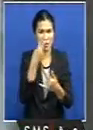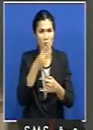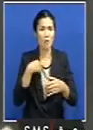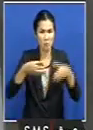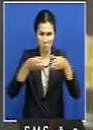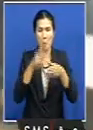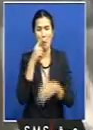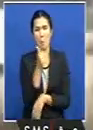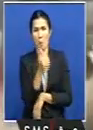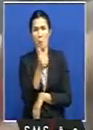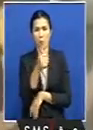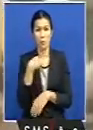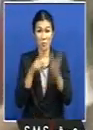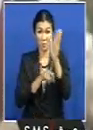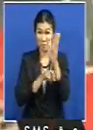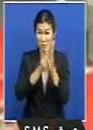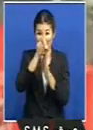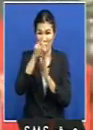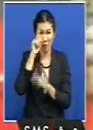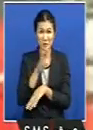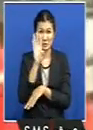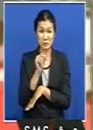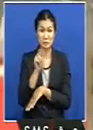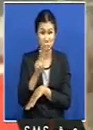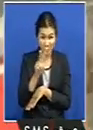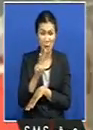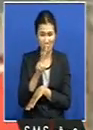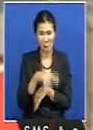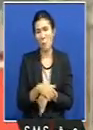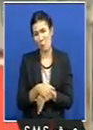พิมายสู้จริงๆอุณหภูมิร้อนถึง 42องค่ะในวันนี้ค่ะ